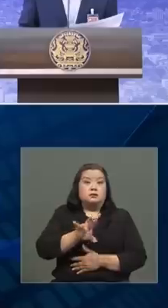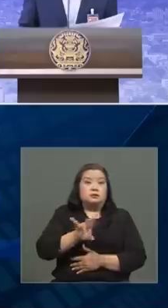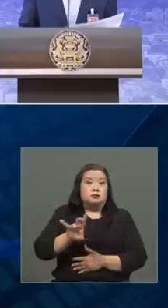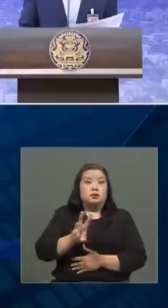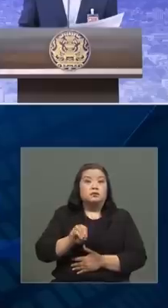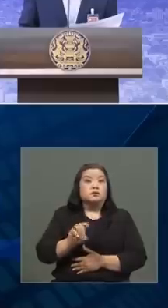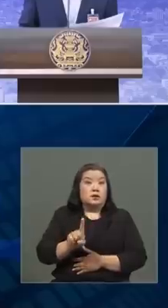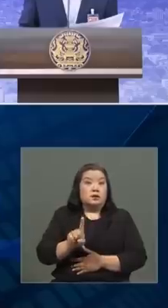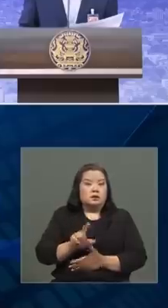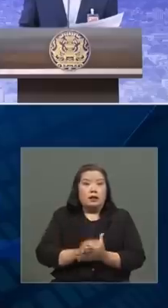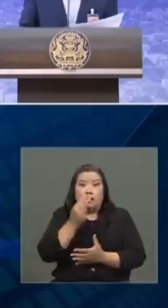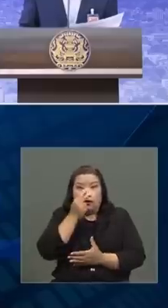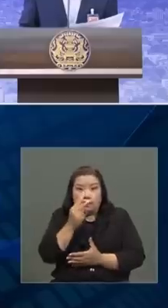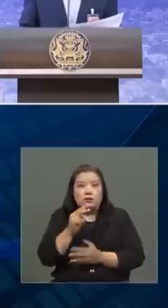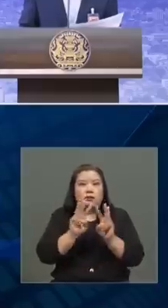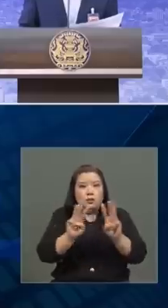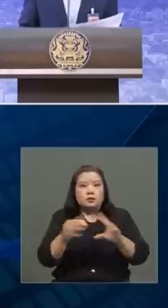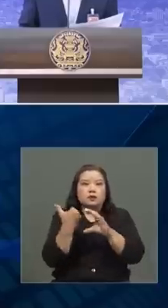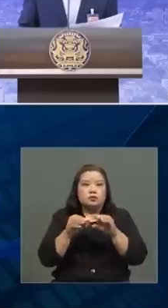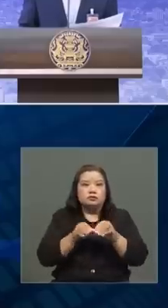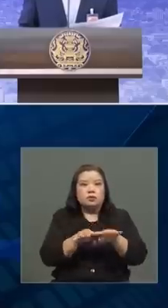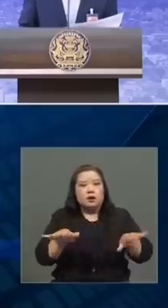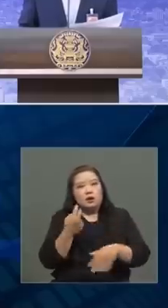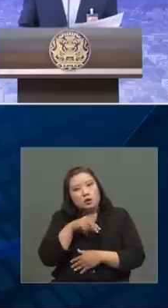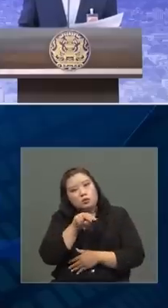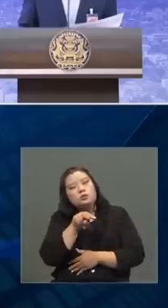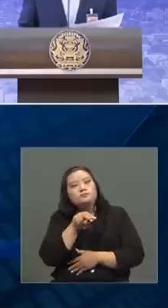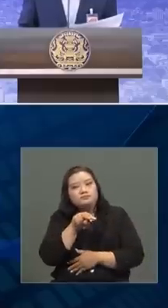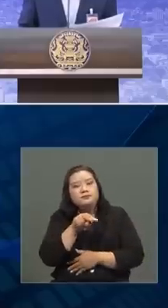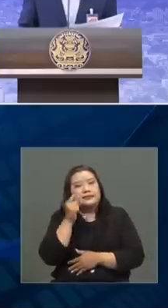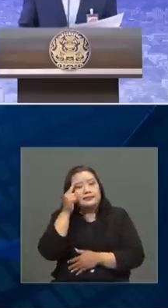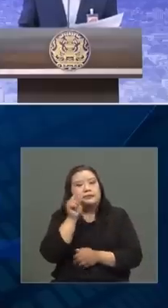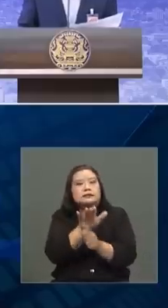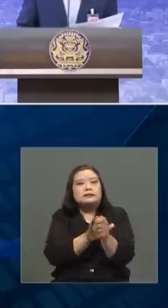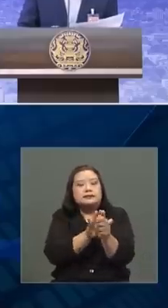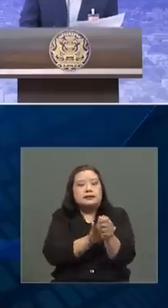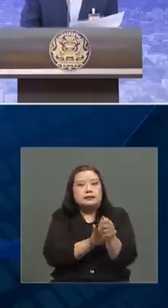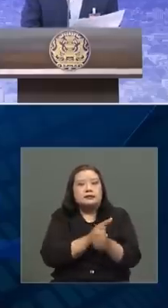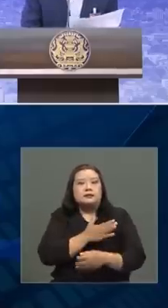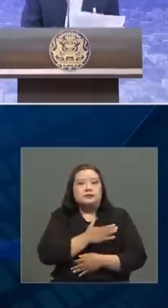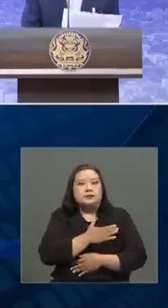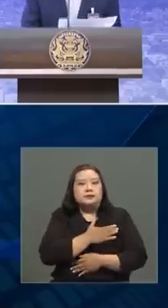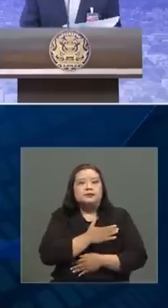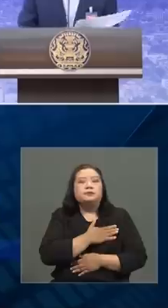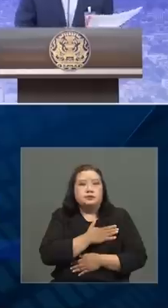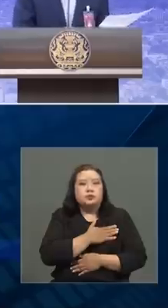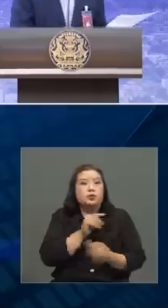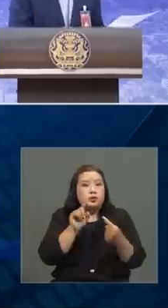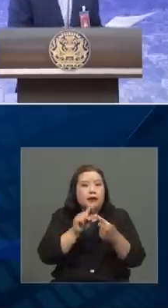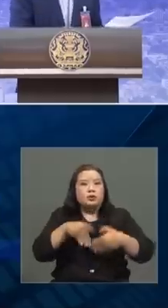ซึ่งก็เห็นภาพที่เขาส่งคลิปกันมาก็น่าเห็นใจกับคนทางประเทศอินเดียมากๆเลยนะครับเพราะว่าเขาต้อง